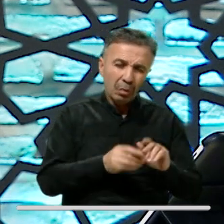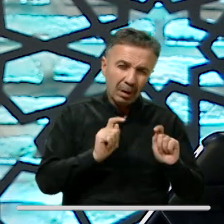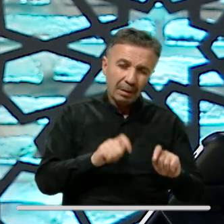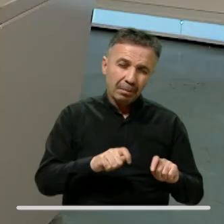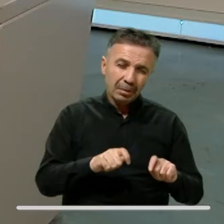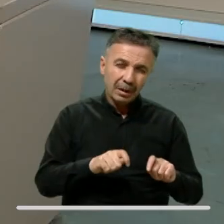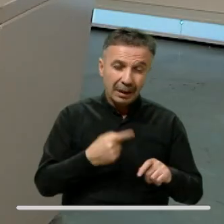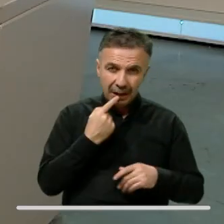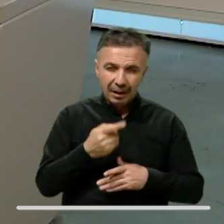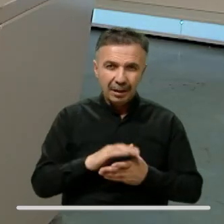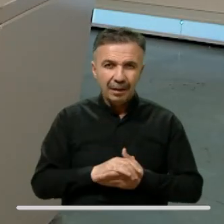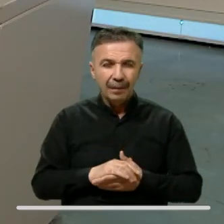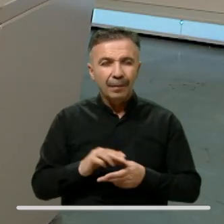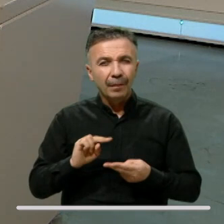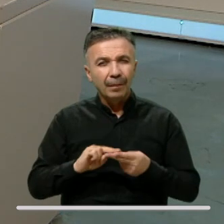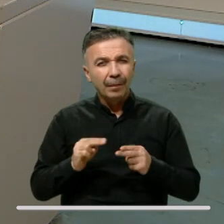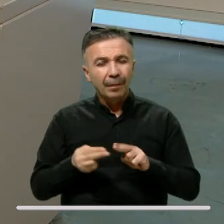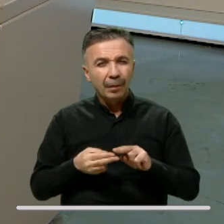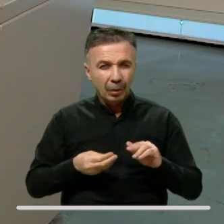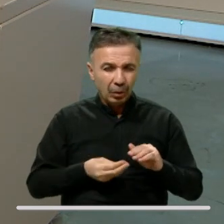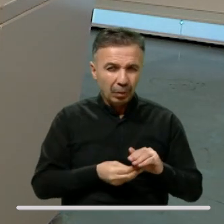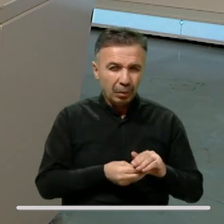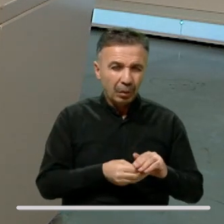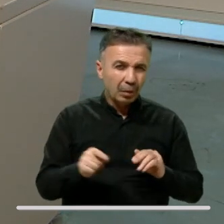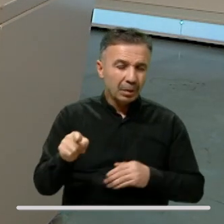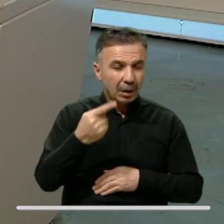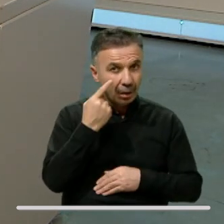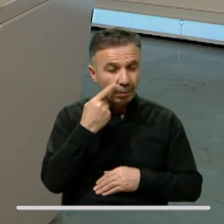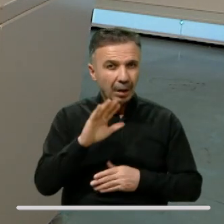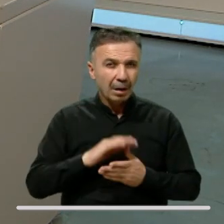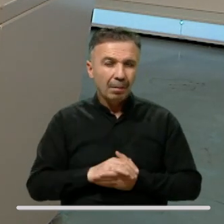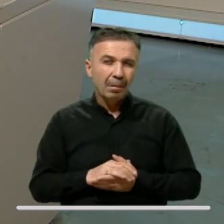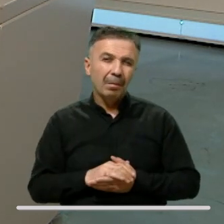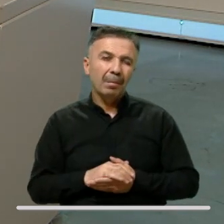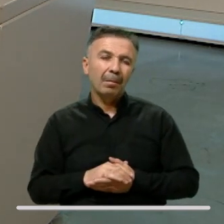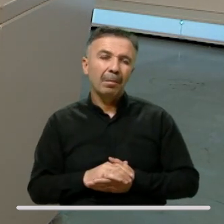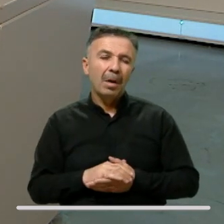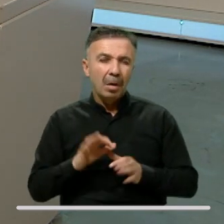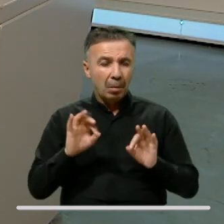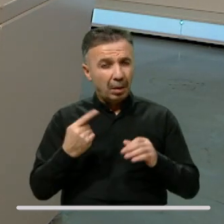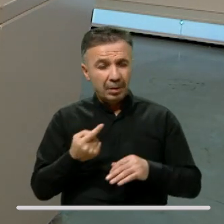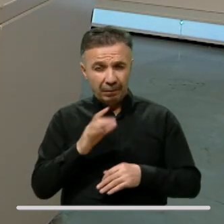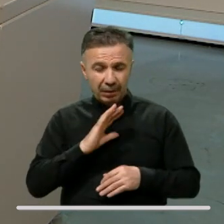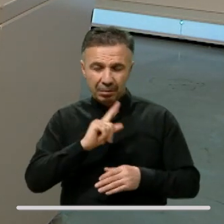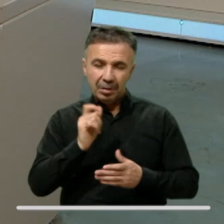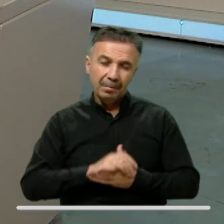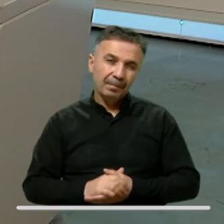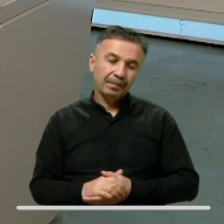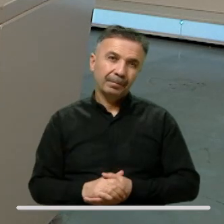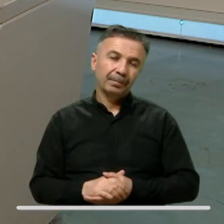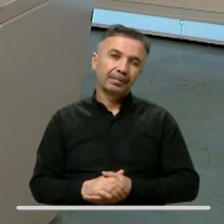ve büyü olduğu için hanımın seni dönüp bakmıyor. Gayinime bakıyor diyor. Böyle bir şey olabilir mi? Hocama sormak